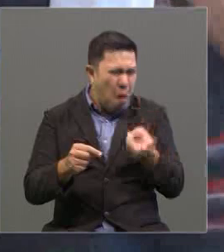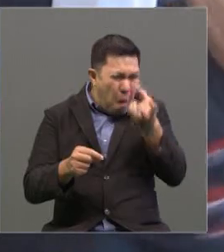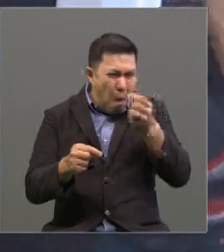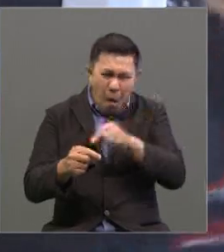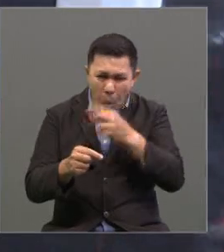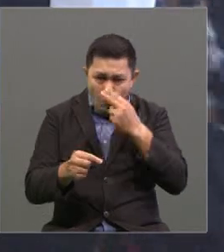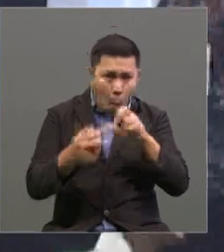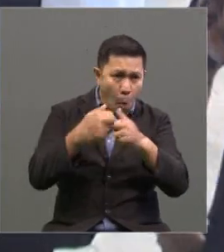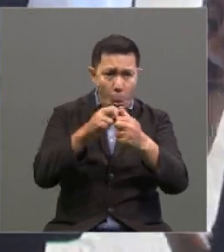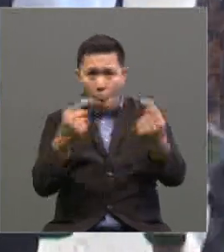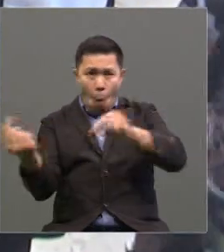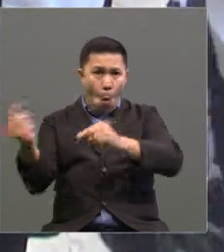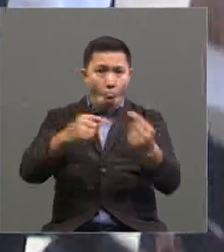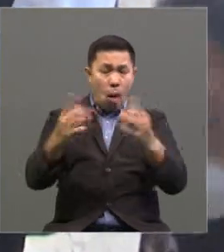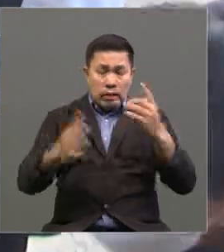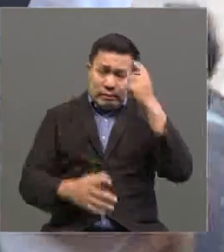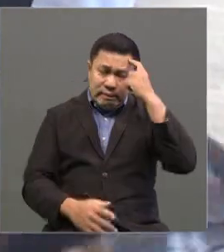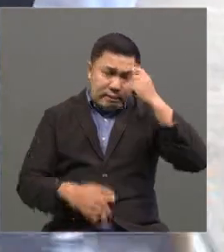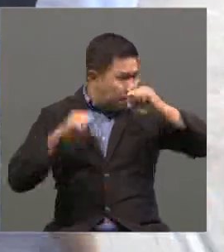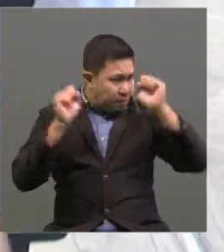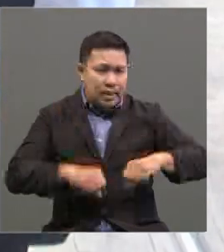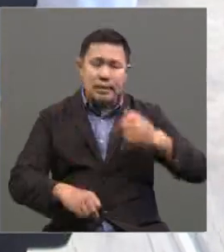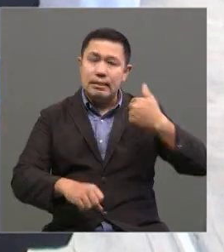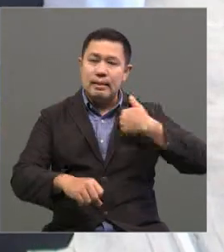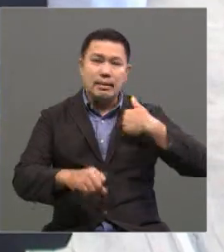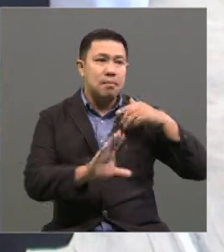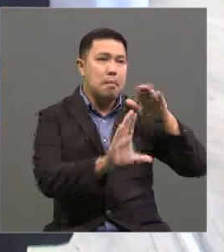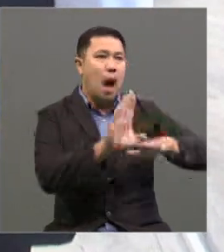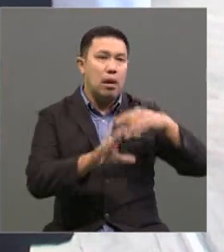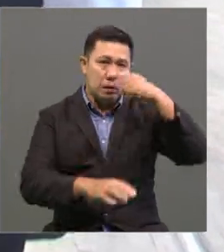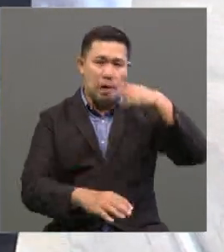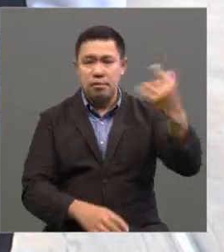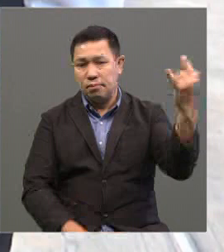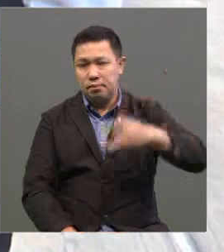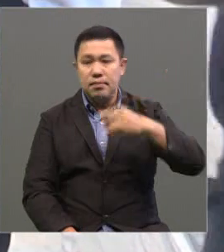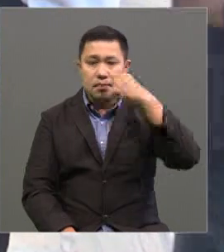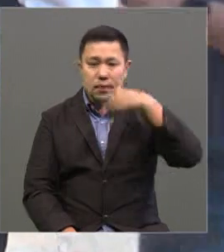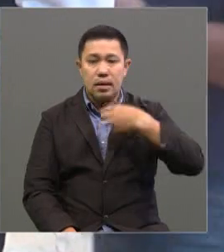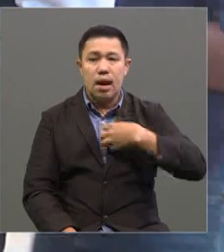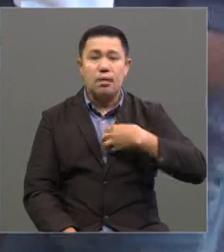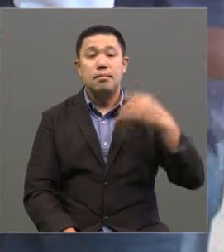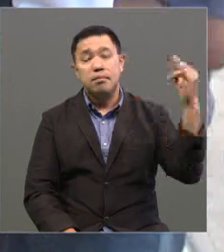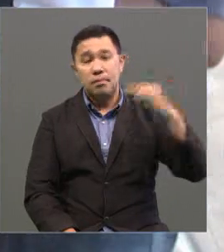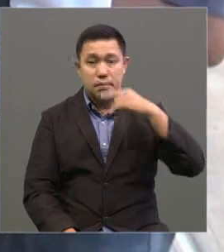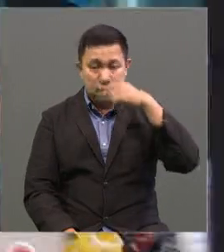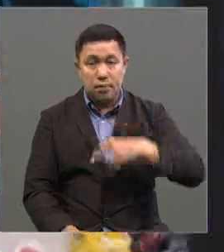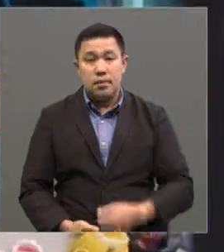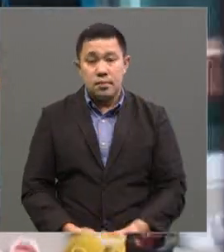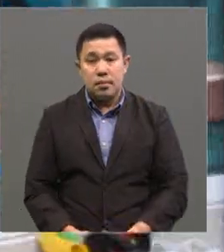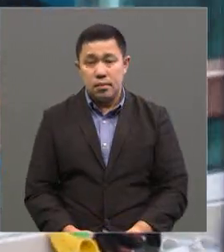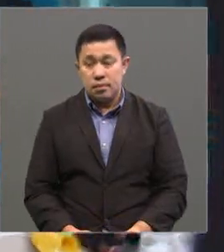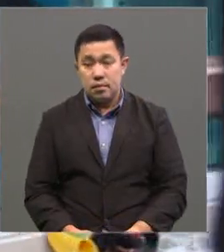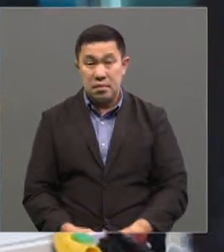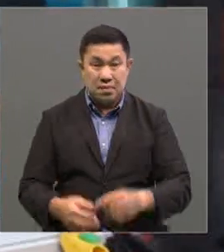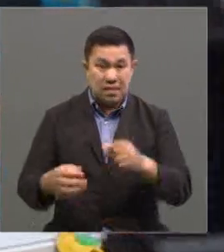ว่าสถานการณ์เริ่มรุนแรงมากขึ้นก็เลยตัดสินใจลงทะเบียนขอกลับประเทศไทยค่ะ ก็อยู่ห่างกับ